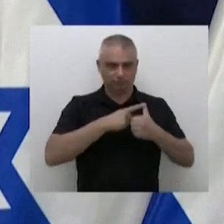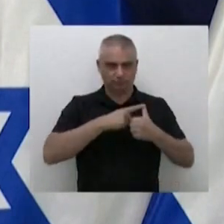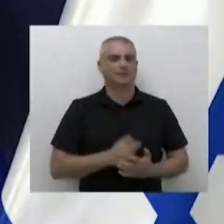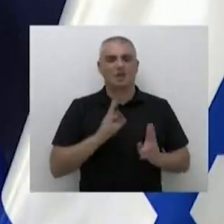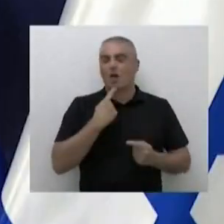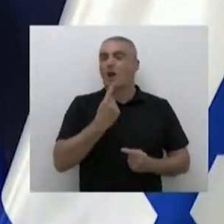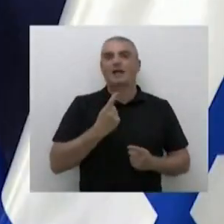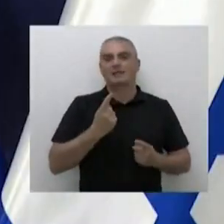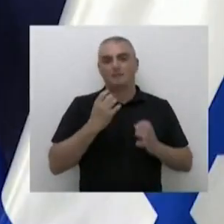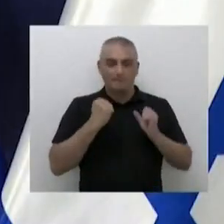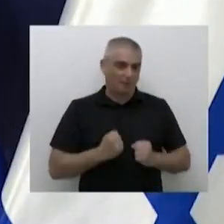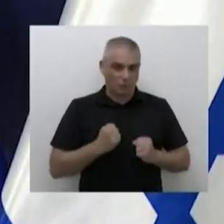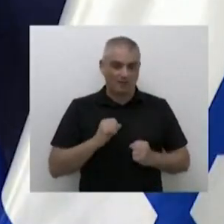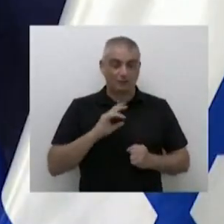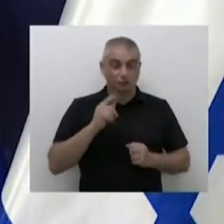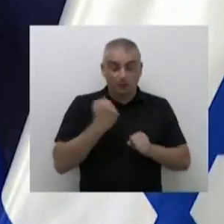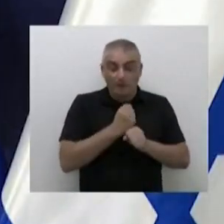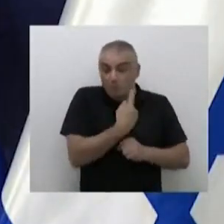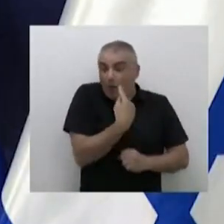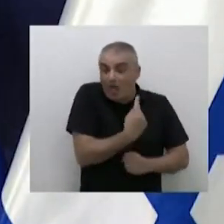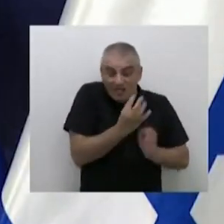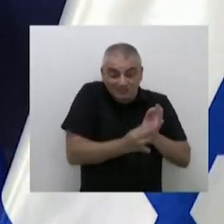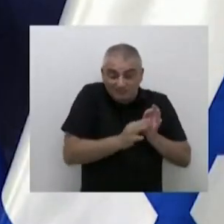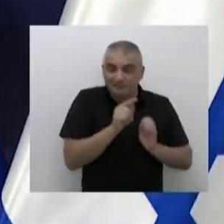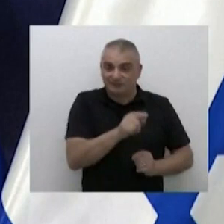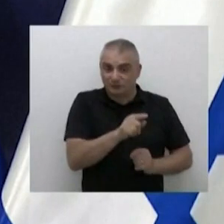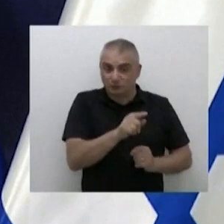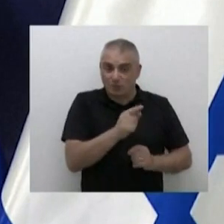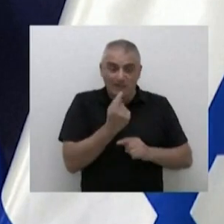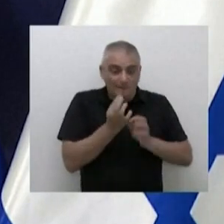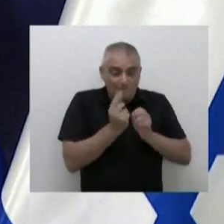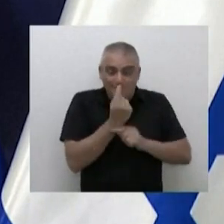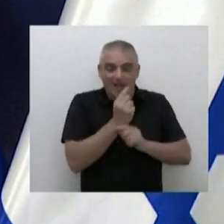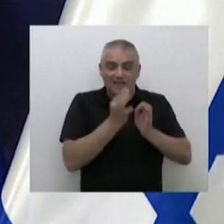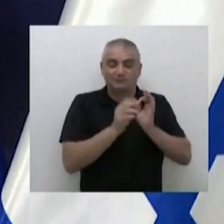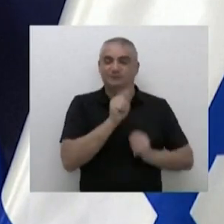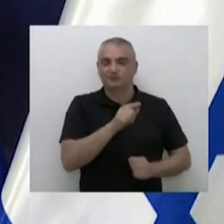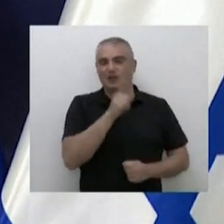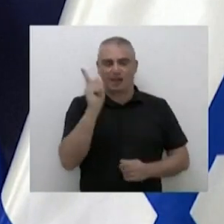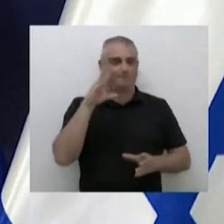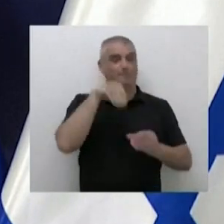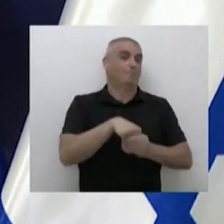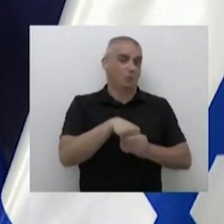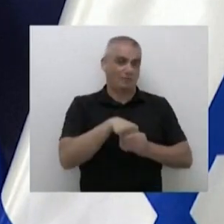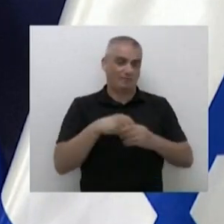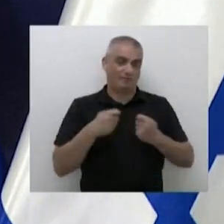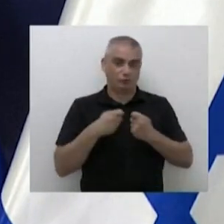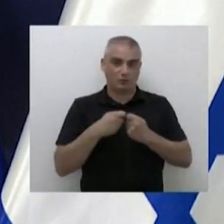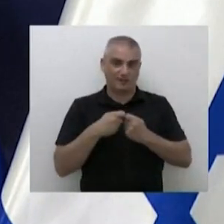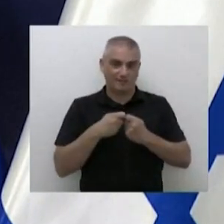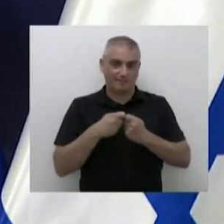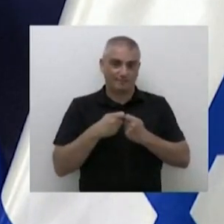وأود التأكيد عليه. التوجه الأول يقول أن الأولوية للأهداف العسكرية